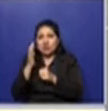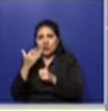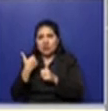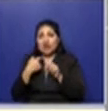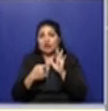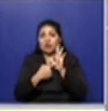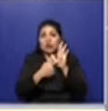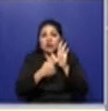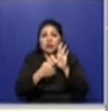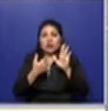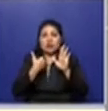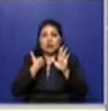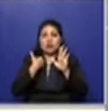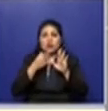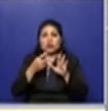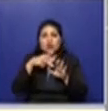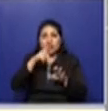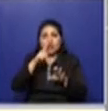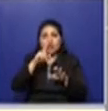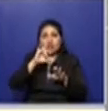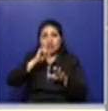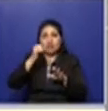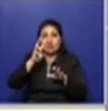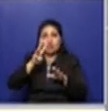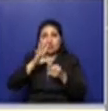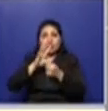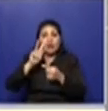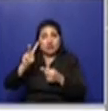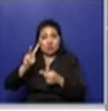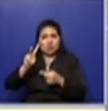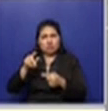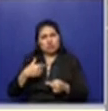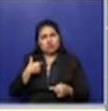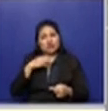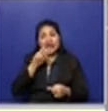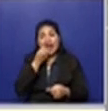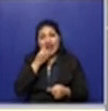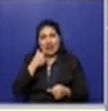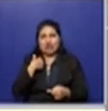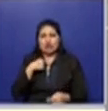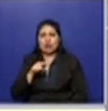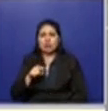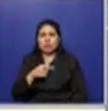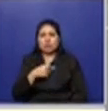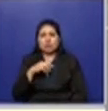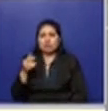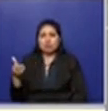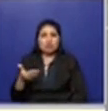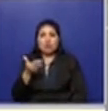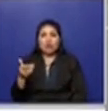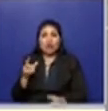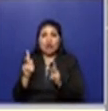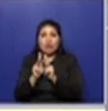านเนี่ยนะครับผมมาเข้าไปดูนะครับเรามีความรู้สึกว่าไม่ใช่ผมคนเดียวนะครับกรรมการหลายคนนะครับไ